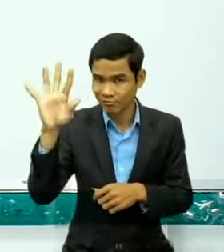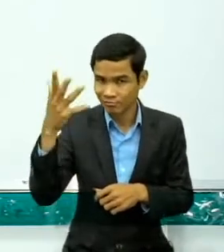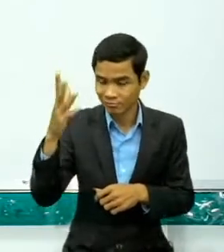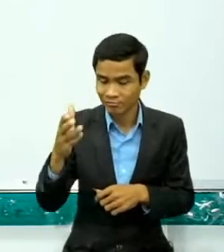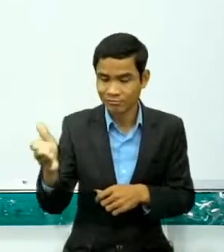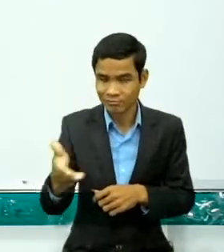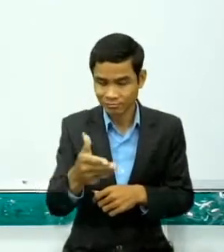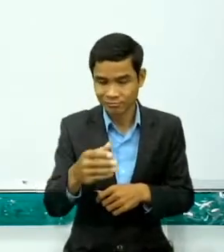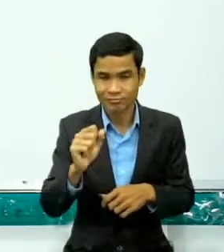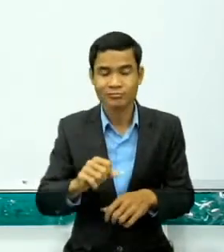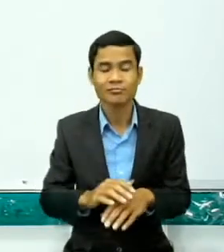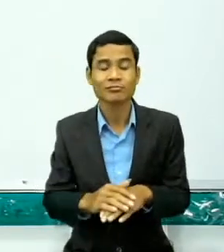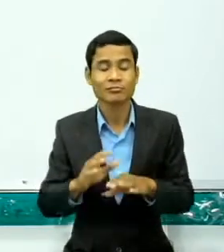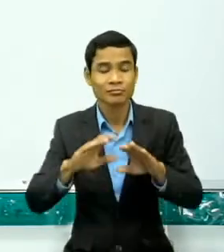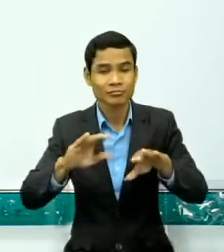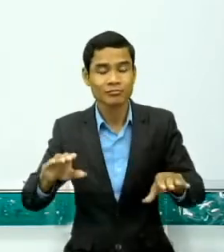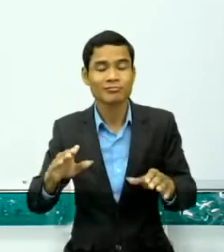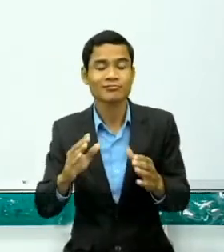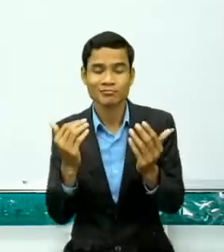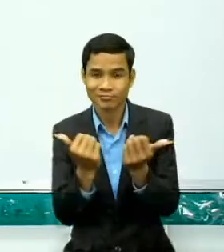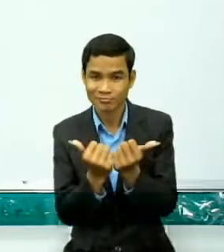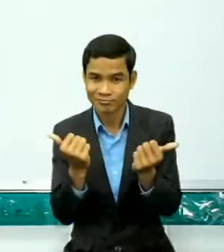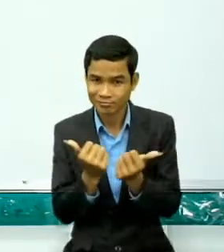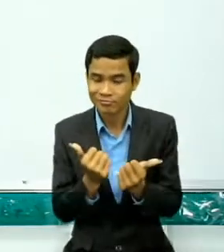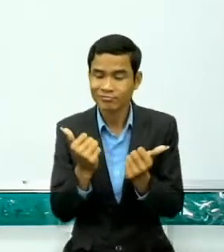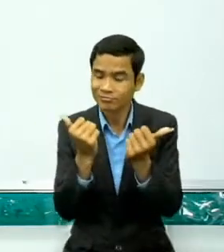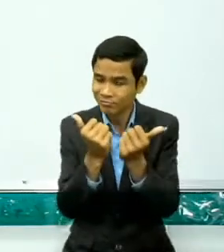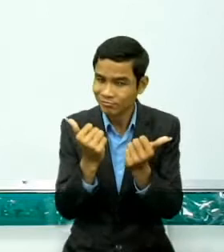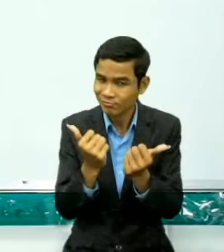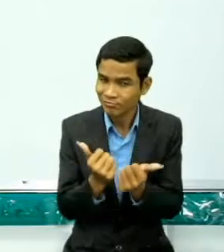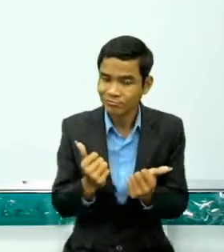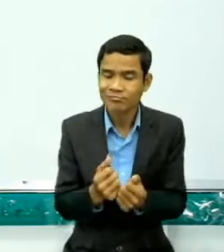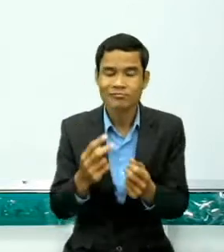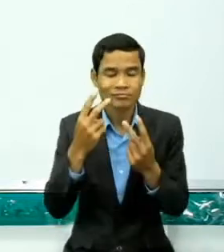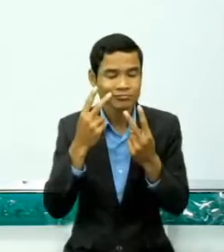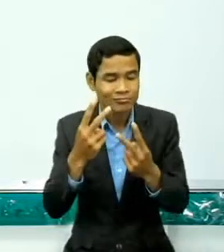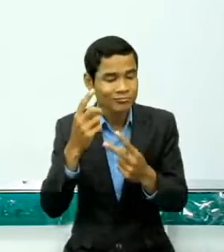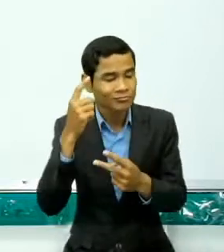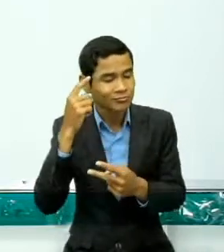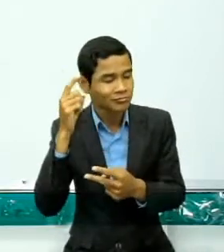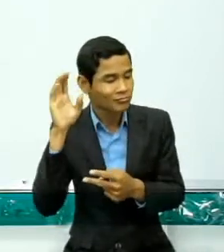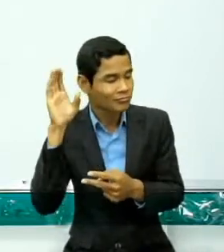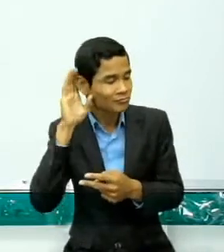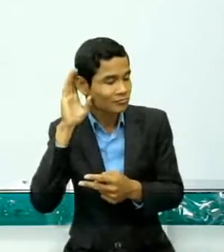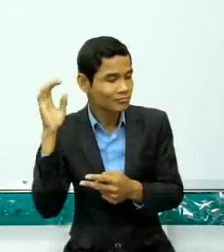ណោះចាអញ្ចឹងយើងលេងល្បែងយើងគ្រាន់បានតែឮសូរទេកូនណោះ